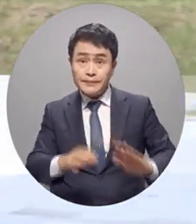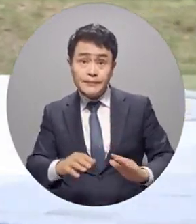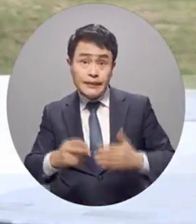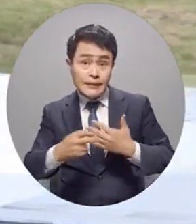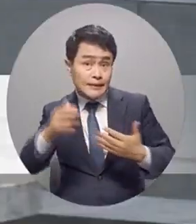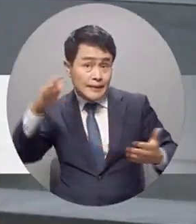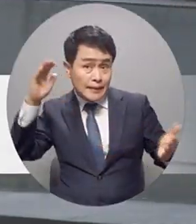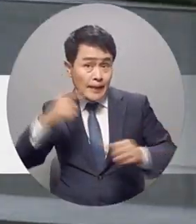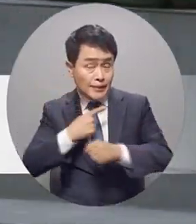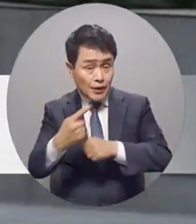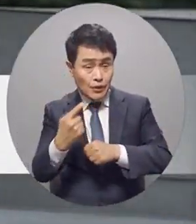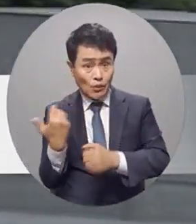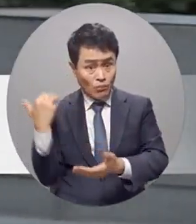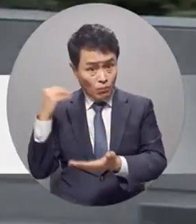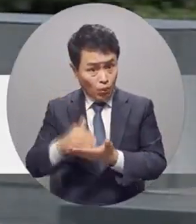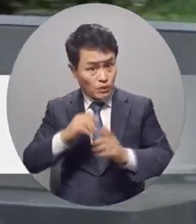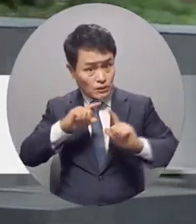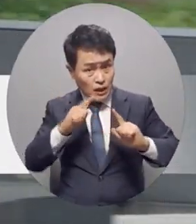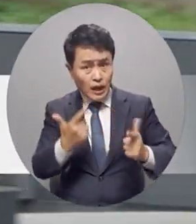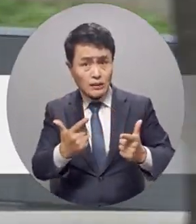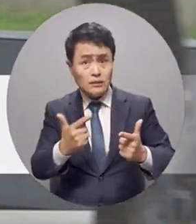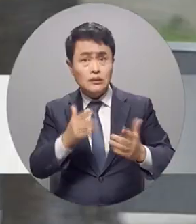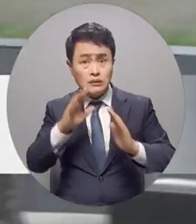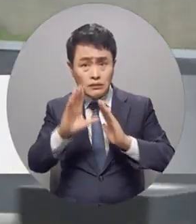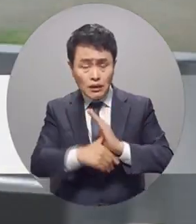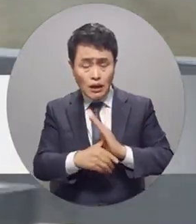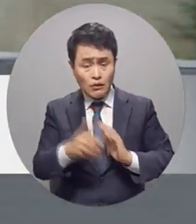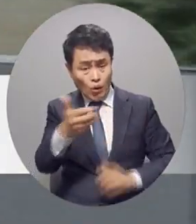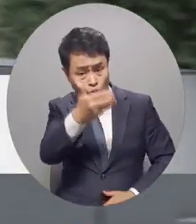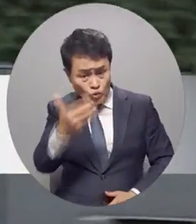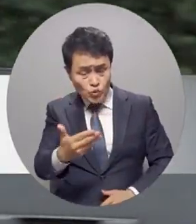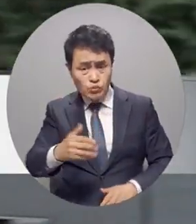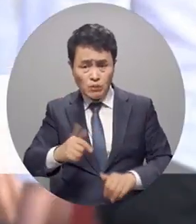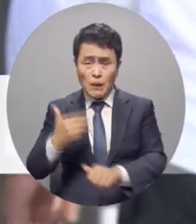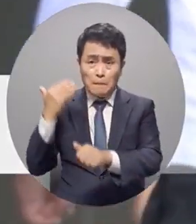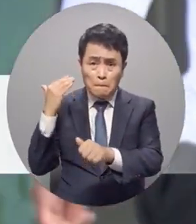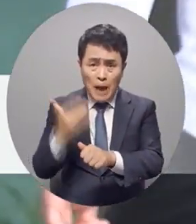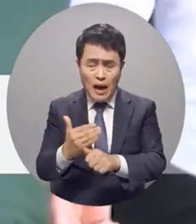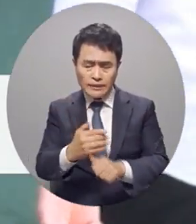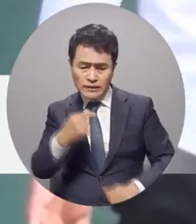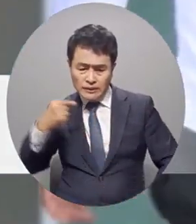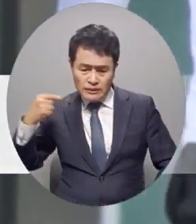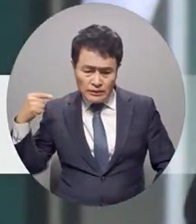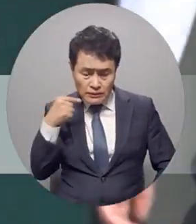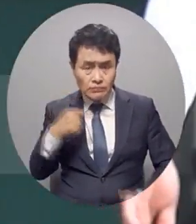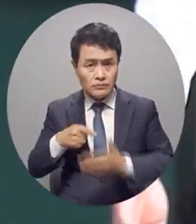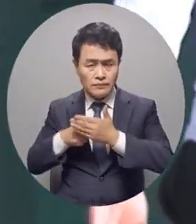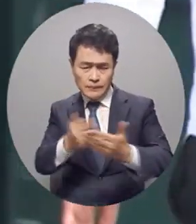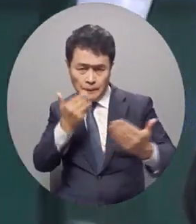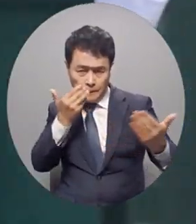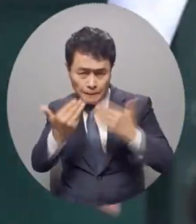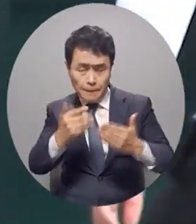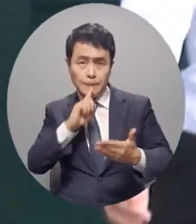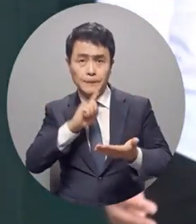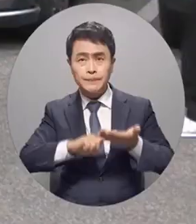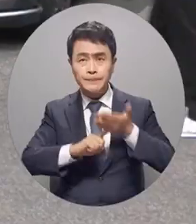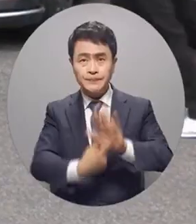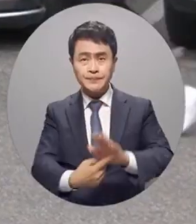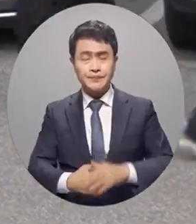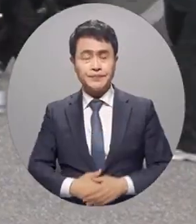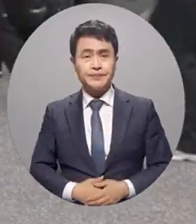의대생들이 내년에도 복귀하지 않을 경우 유이나 재적 등에 강경한 조치를 할 것임을 분명히 했습니다 입니다